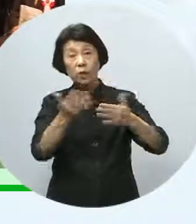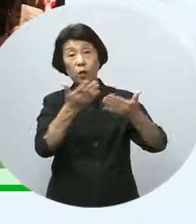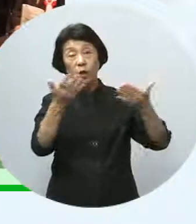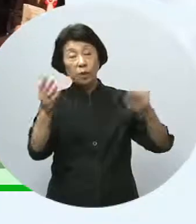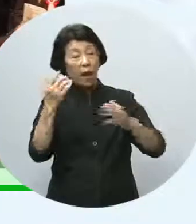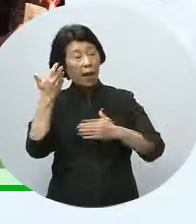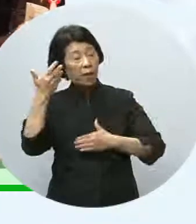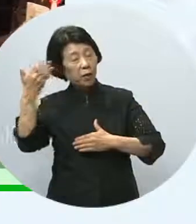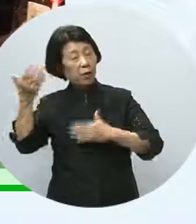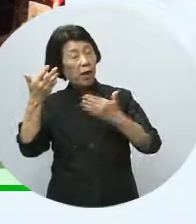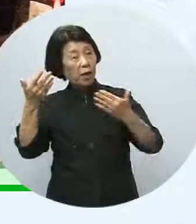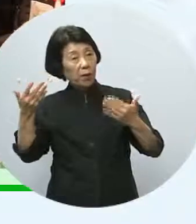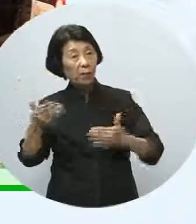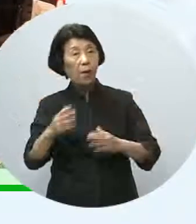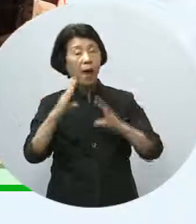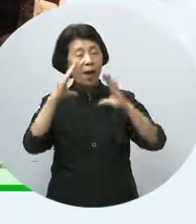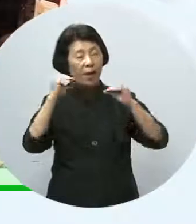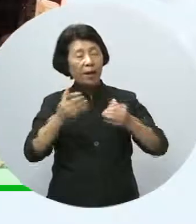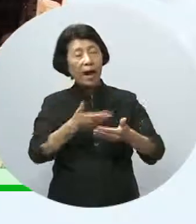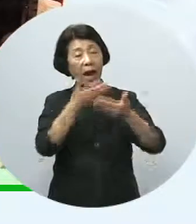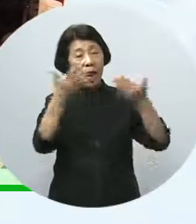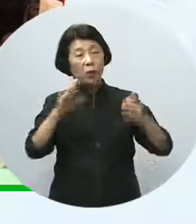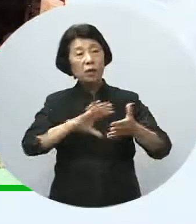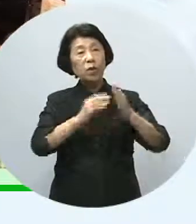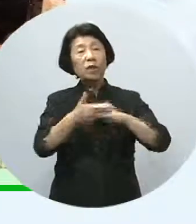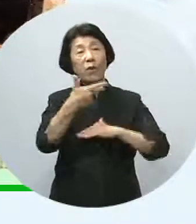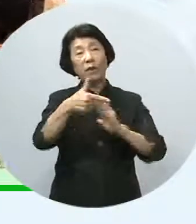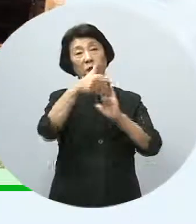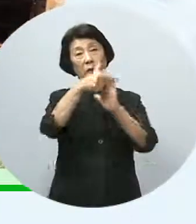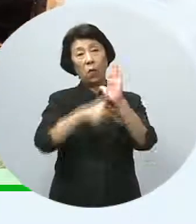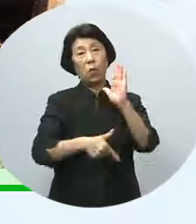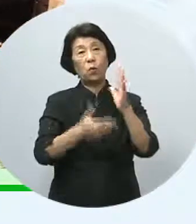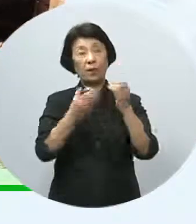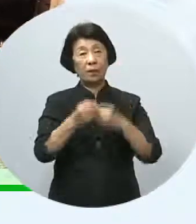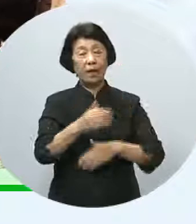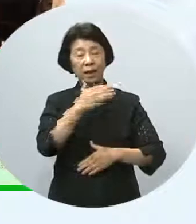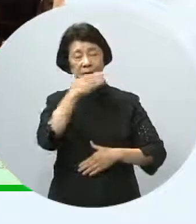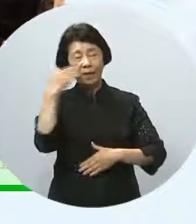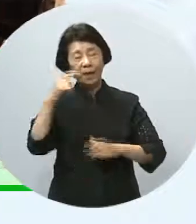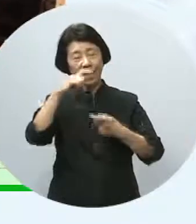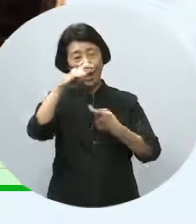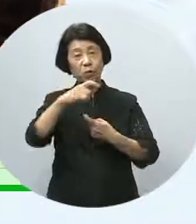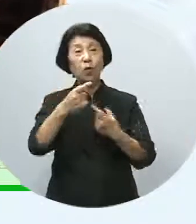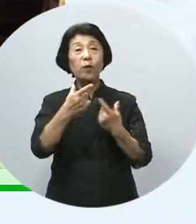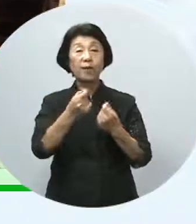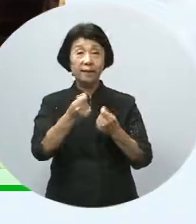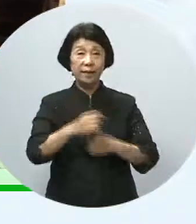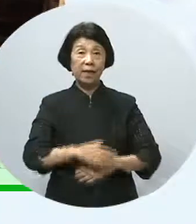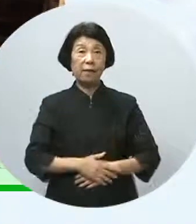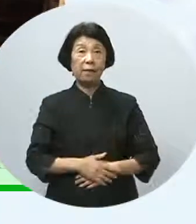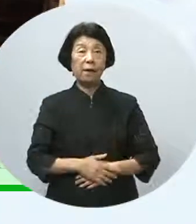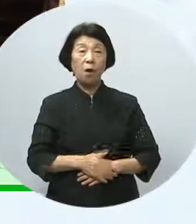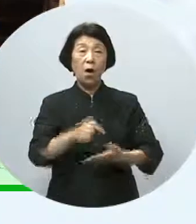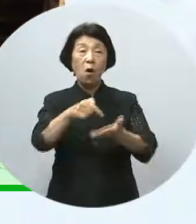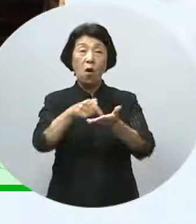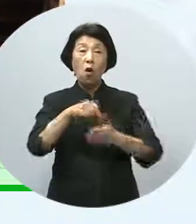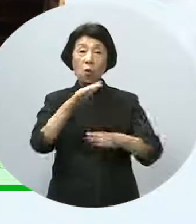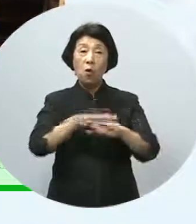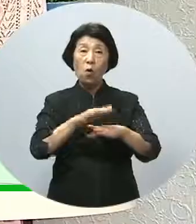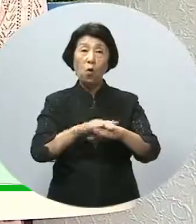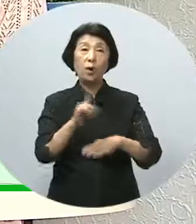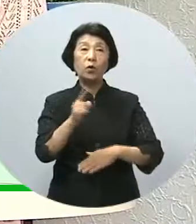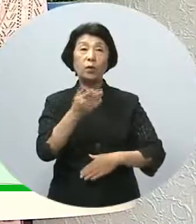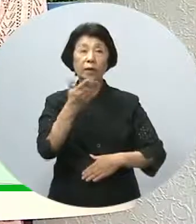by main file笑顔あふれる藤沢市です粋な標語です投票に応募したらいいんでしょう